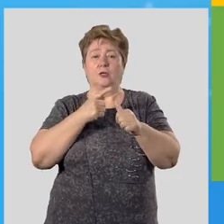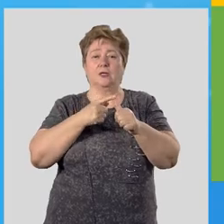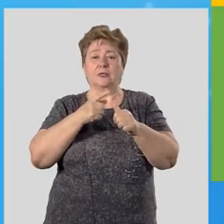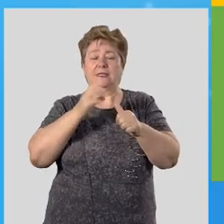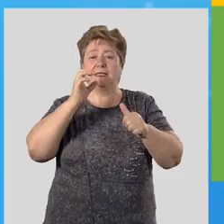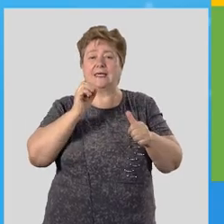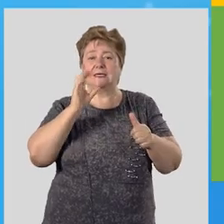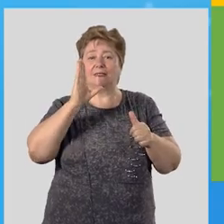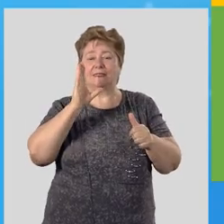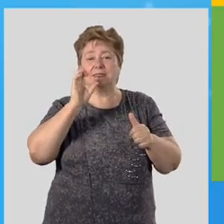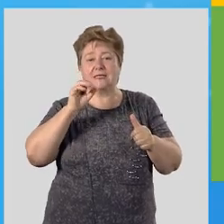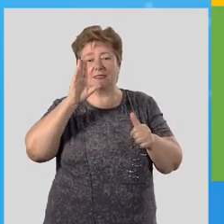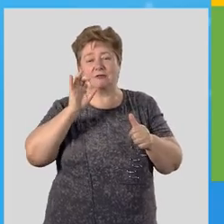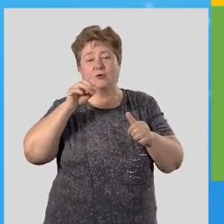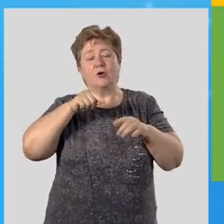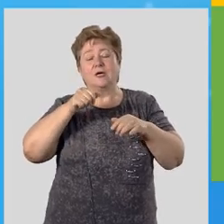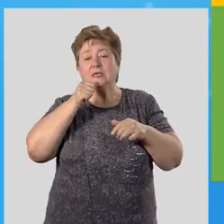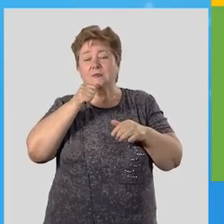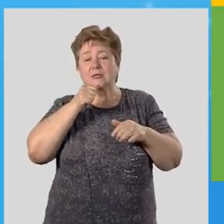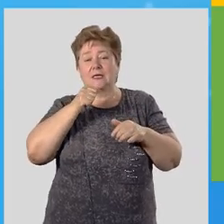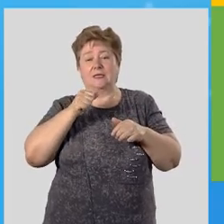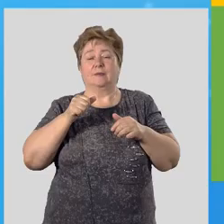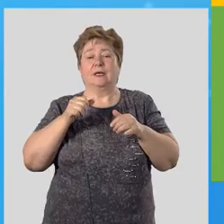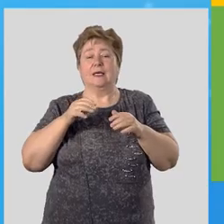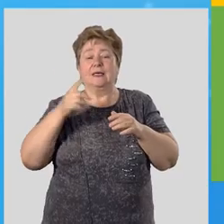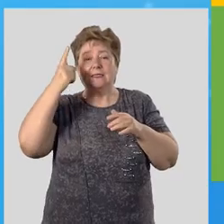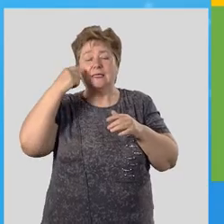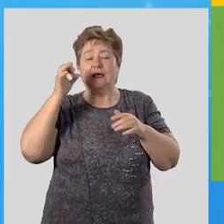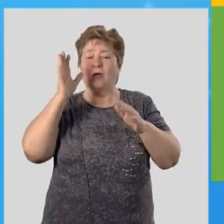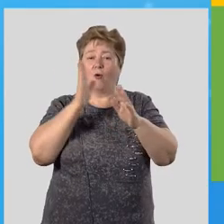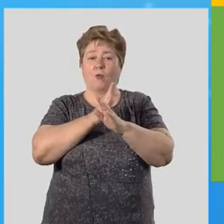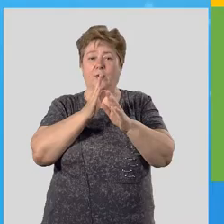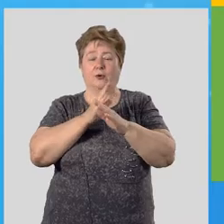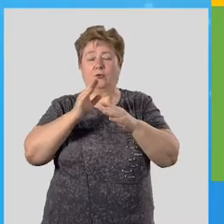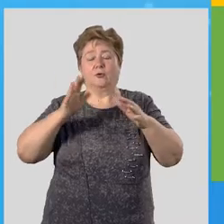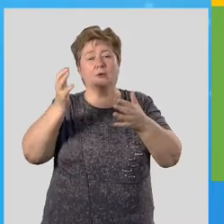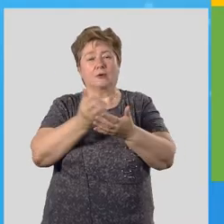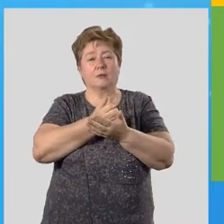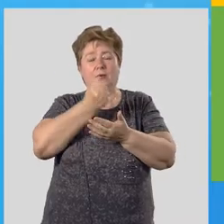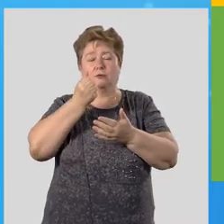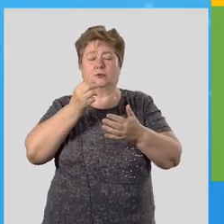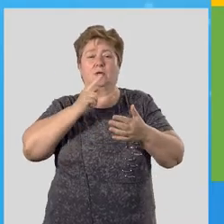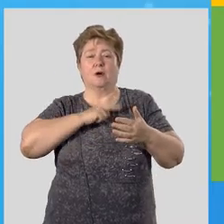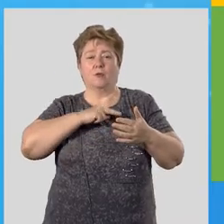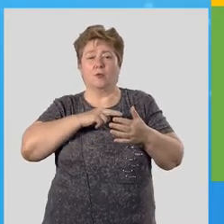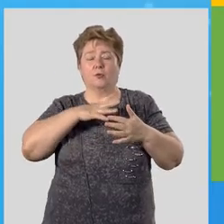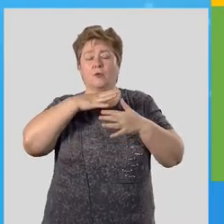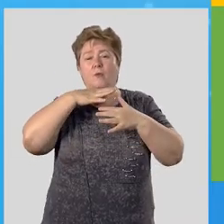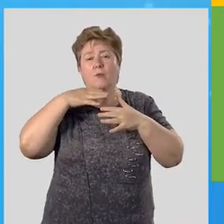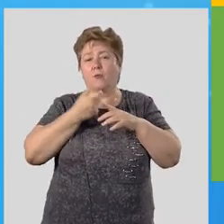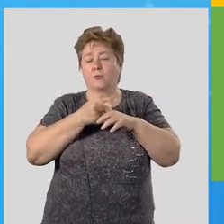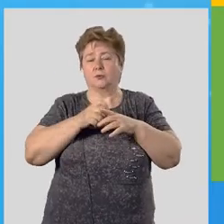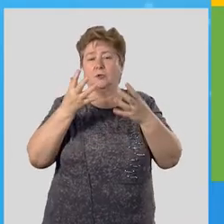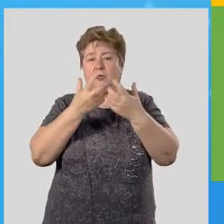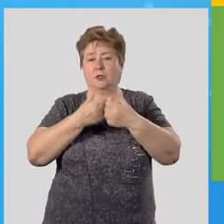называют естествоиспытателями. Знания о природе, добыты трудами очень